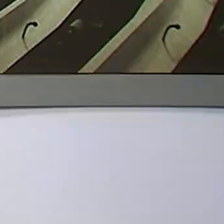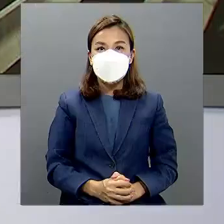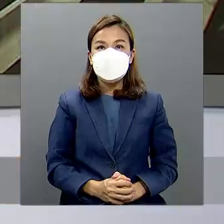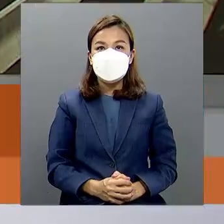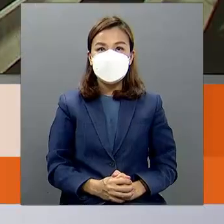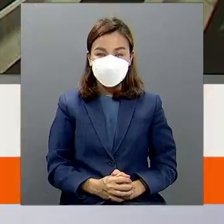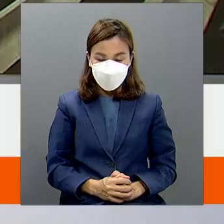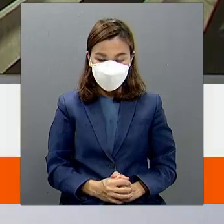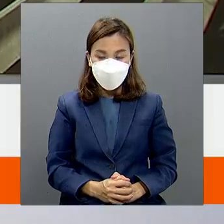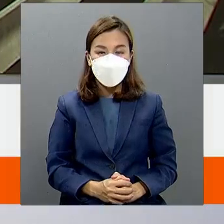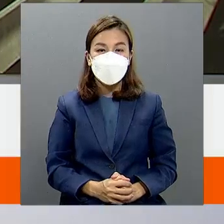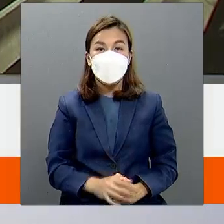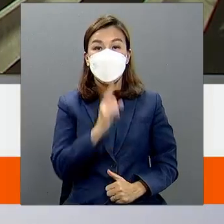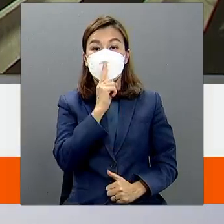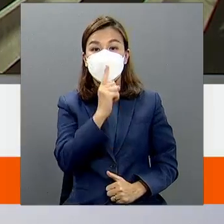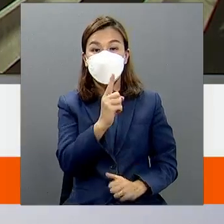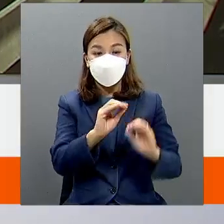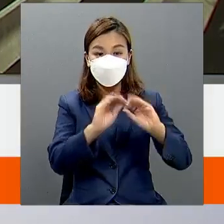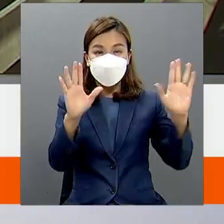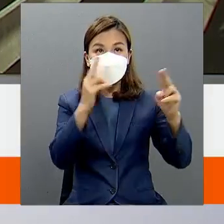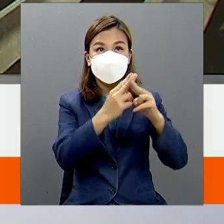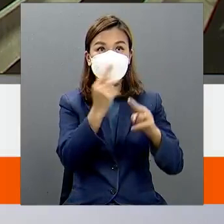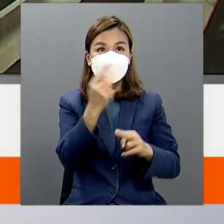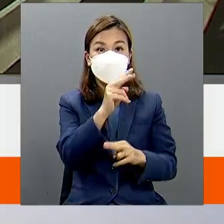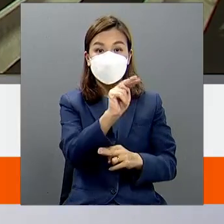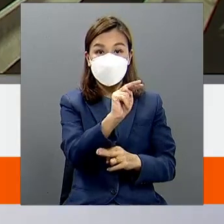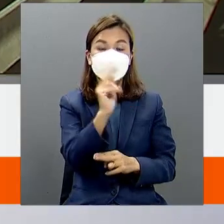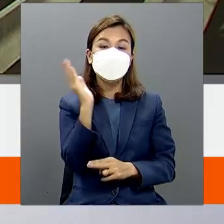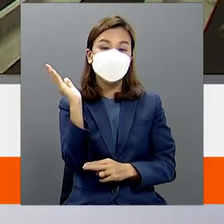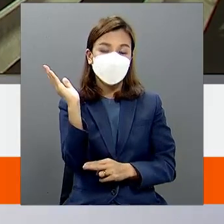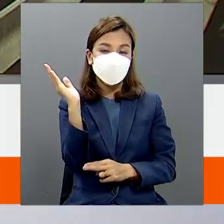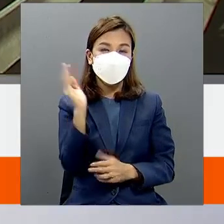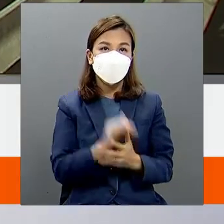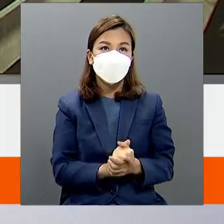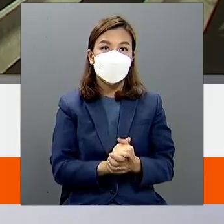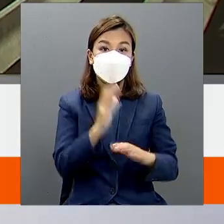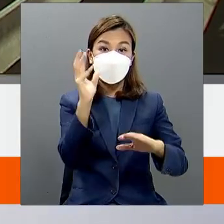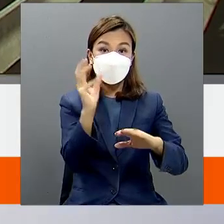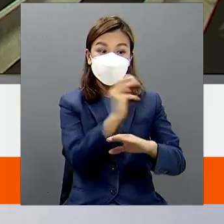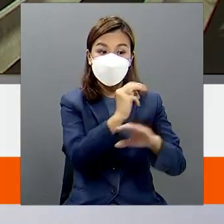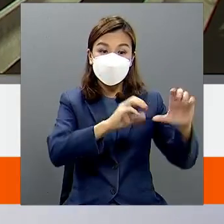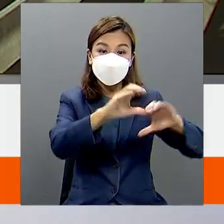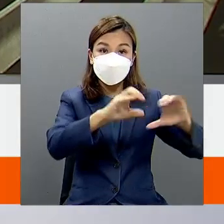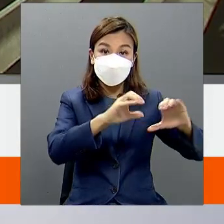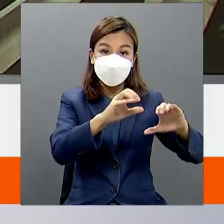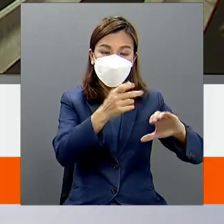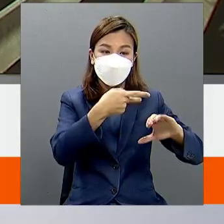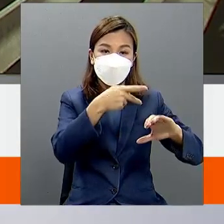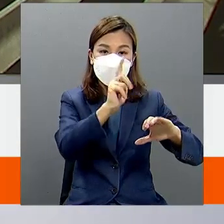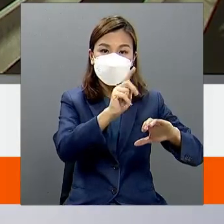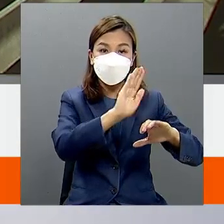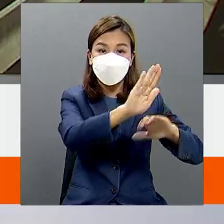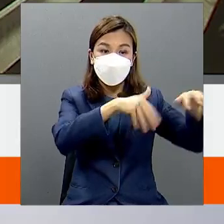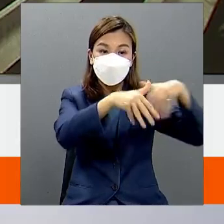ายใต้คำยืนยันของร้อยเอกธรรมนัสพรหมเผ่าถึงจุดยืนทางการเมืองว่ายึดประโยชน์ของประชาชนเป็นหลัก